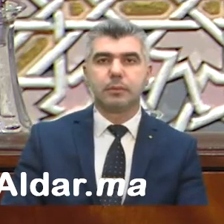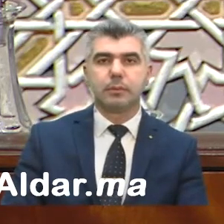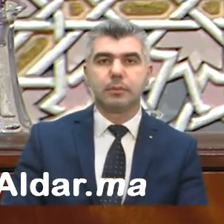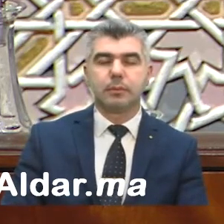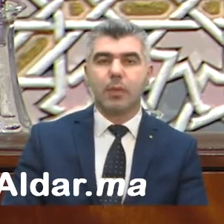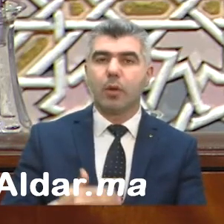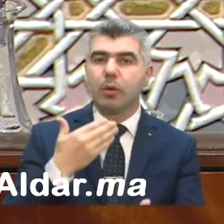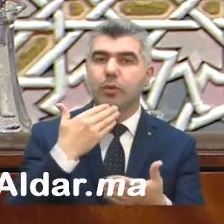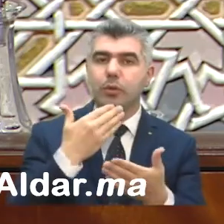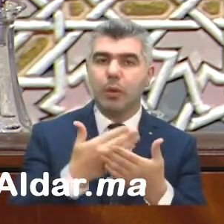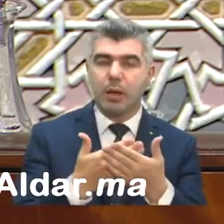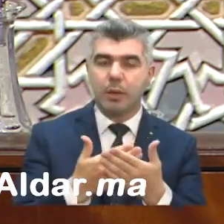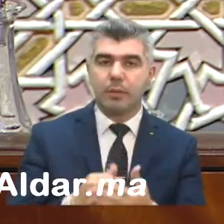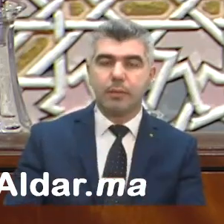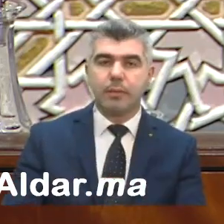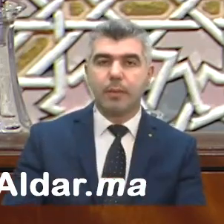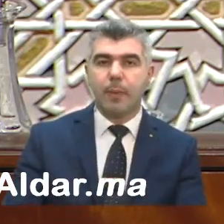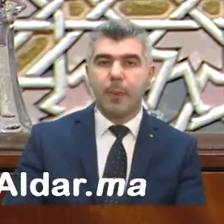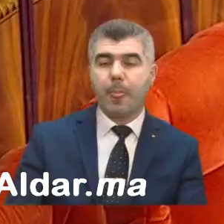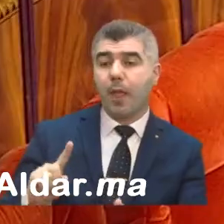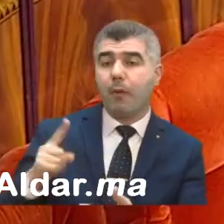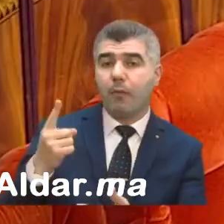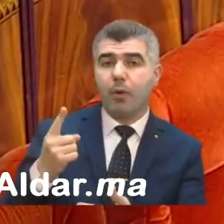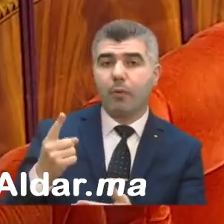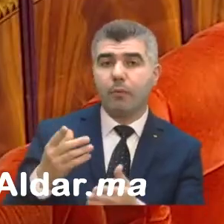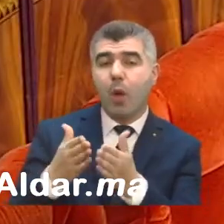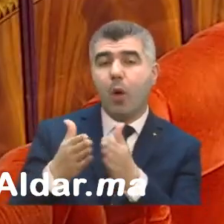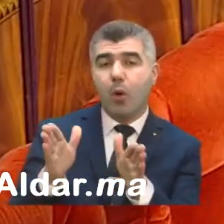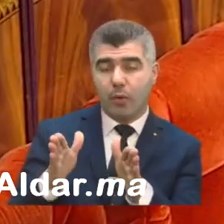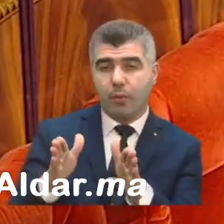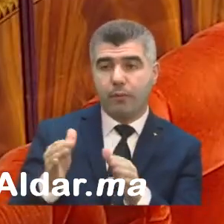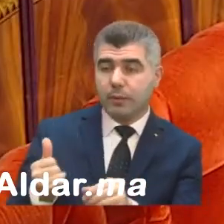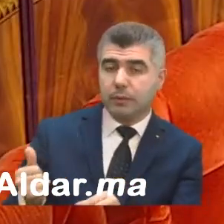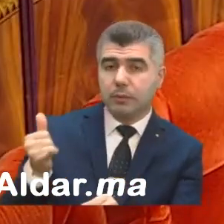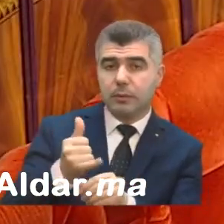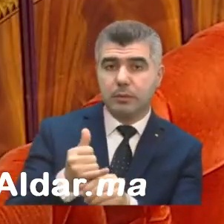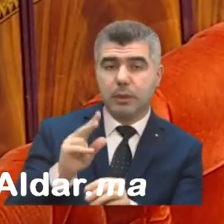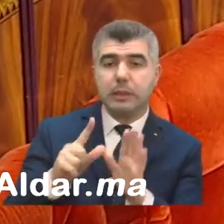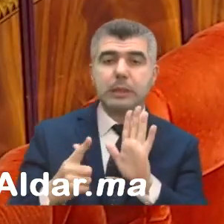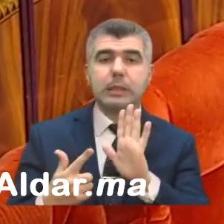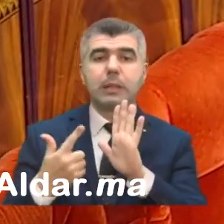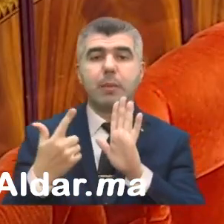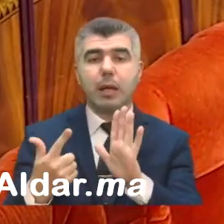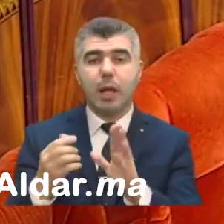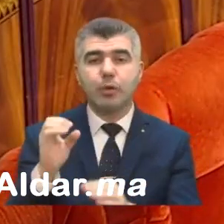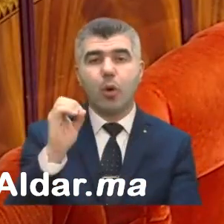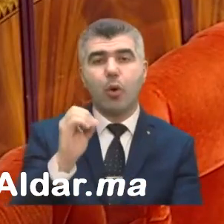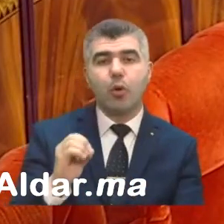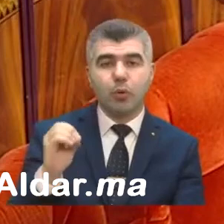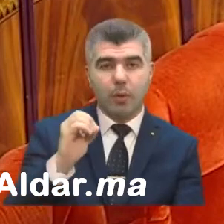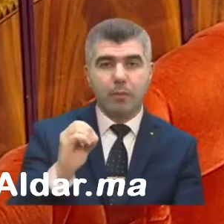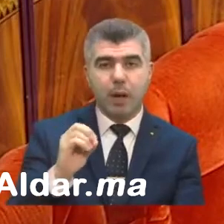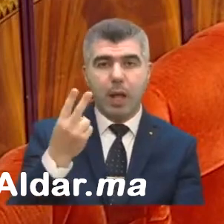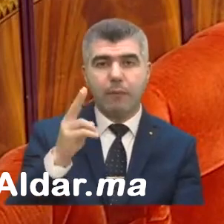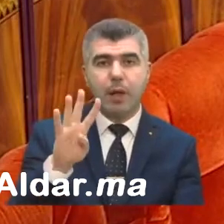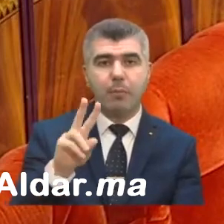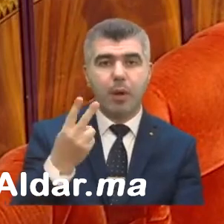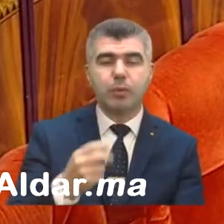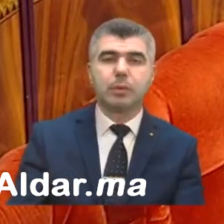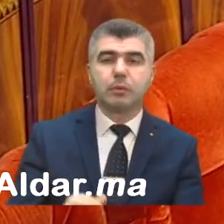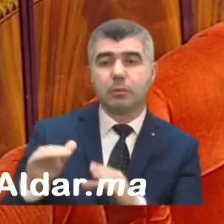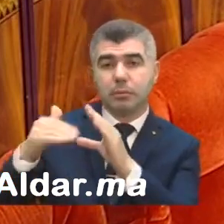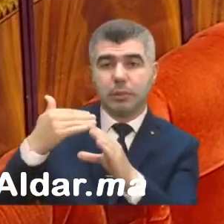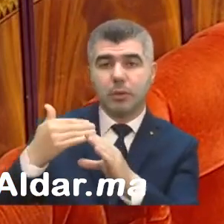شكرا سيد النائب. منذ افتتاح الولاية إلى غاية 17 أكتوبر 2024 توصلت